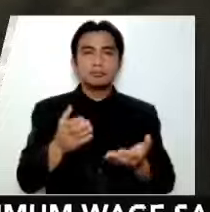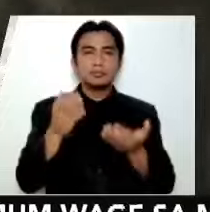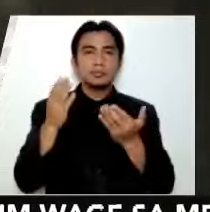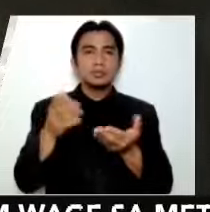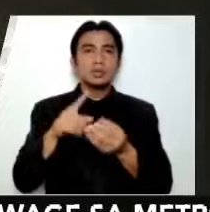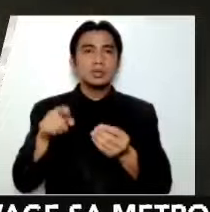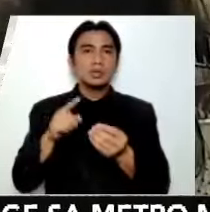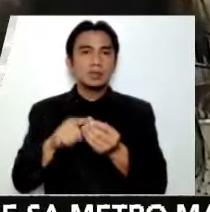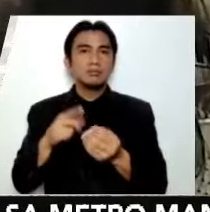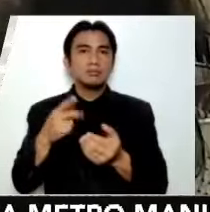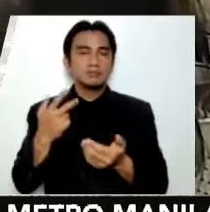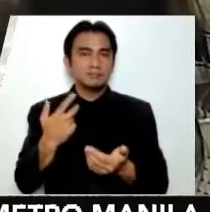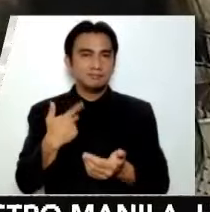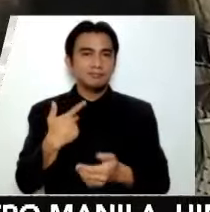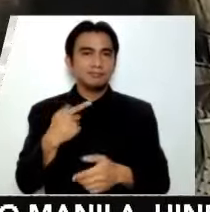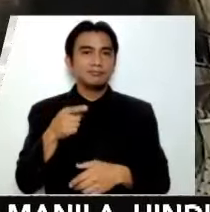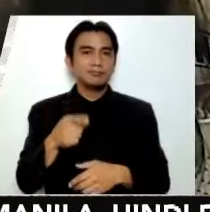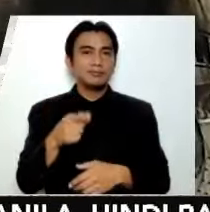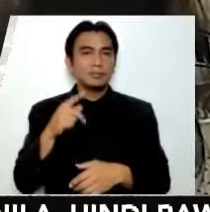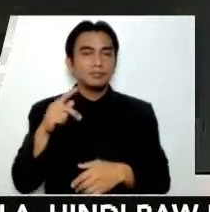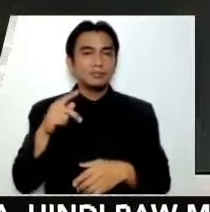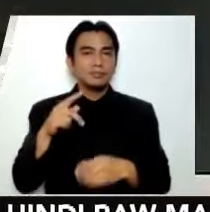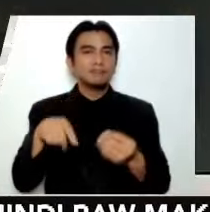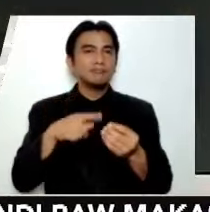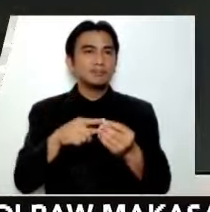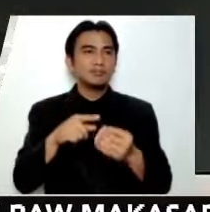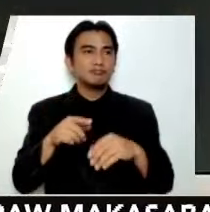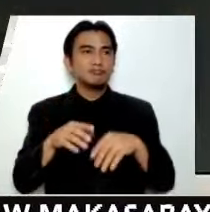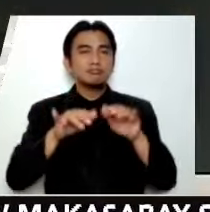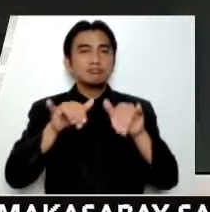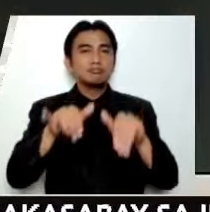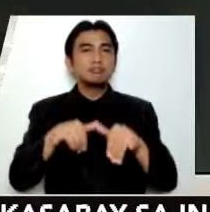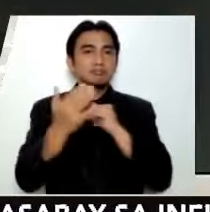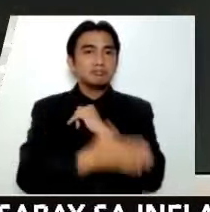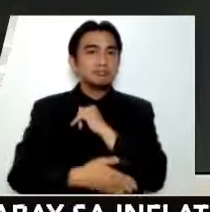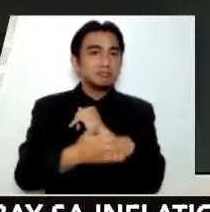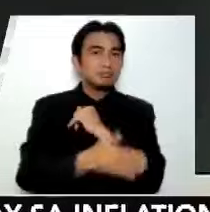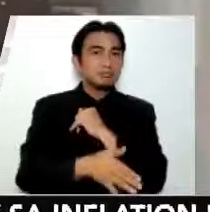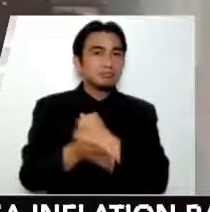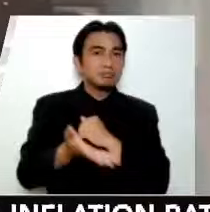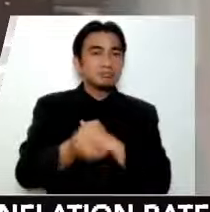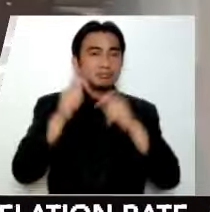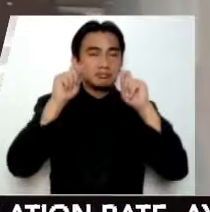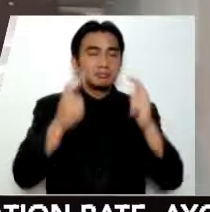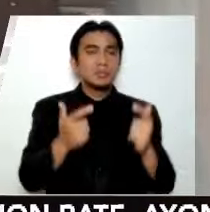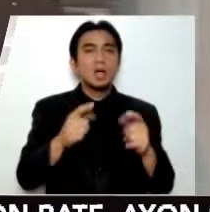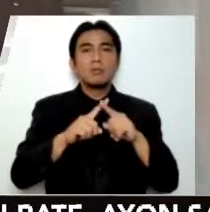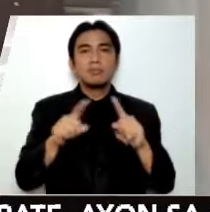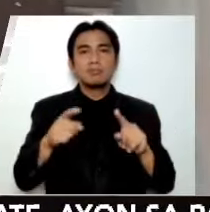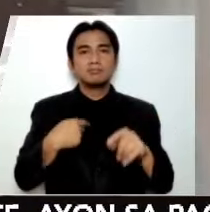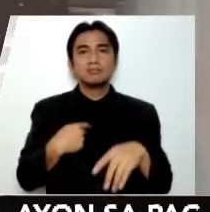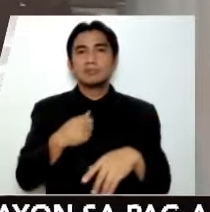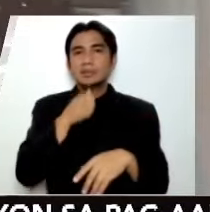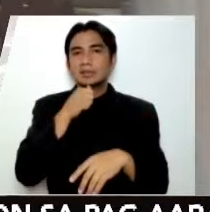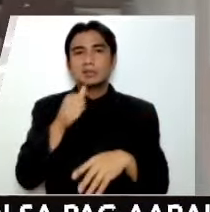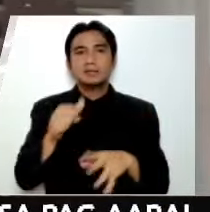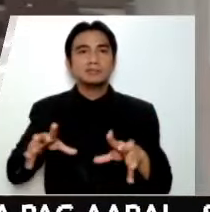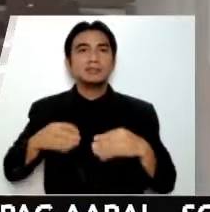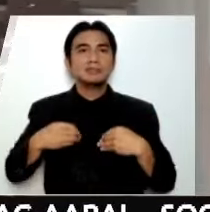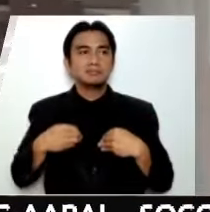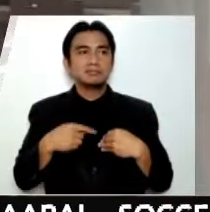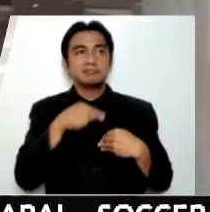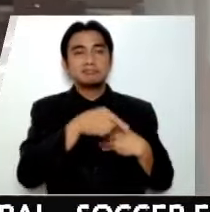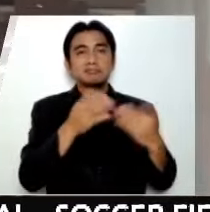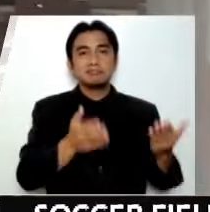kanyang kampo. Pero sabi ng DOJ, ibinasura na ng korte sa Timor-Leste ang mga motion ni Teves, kaya pwede na